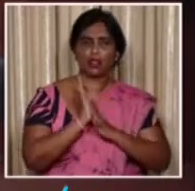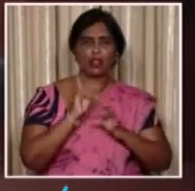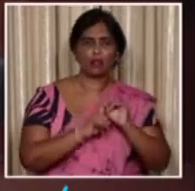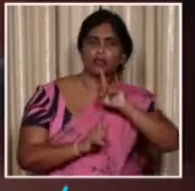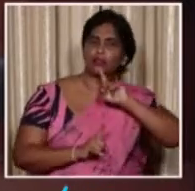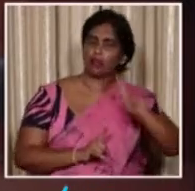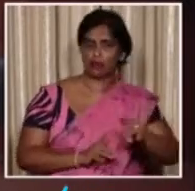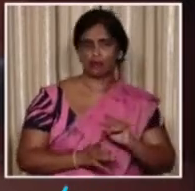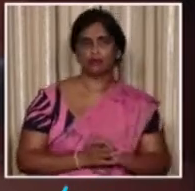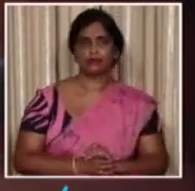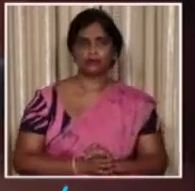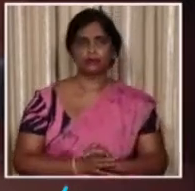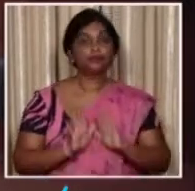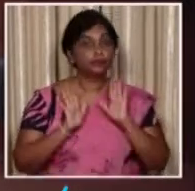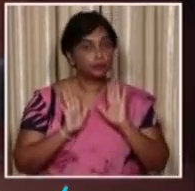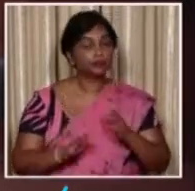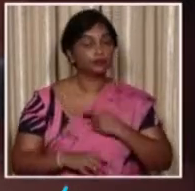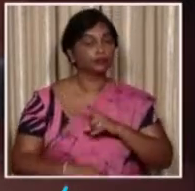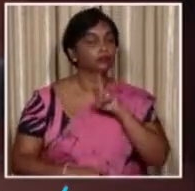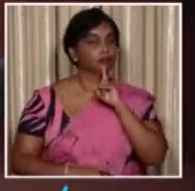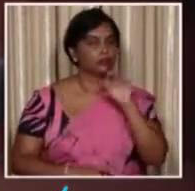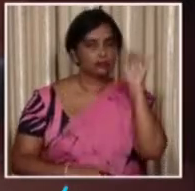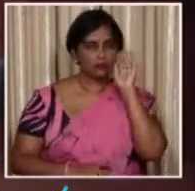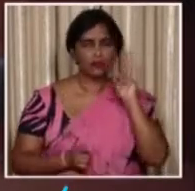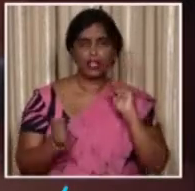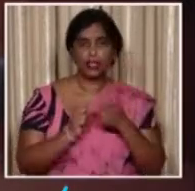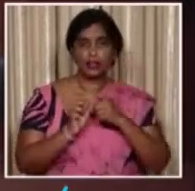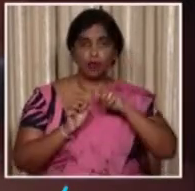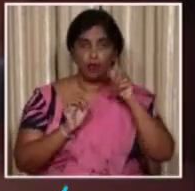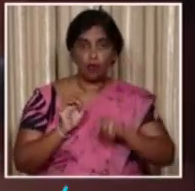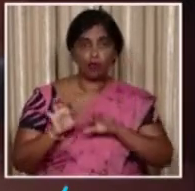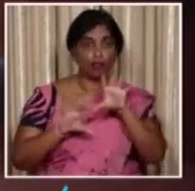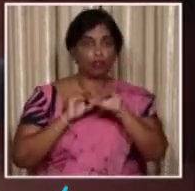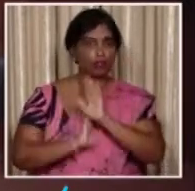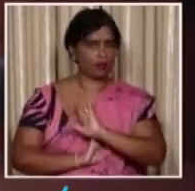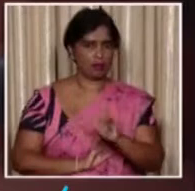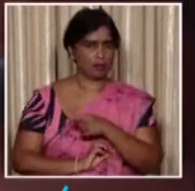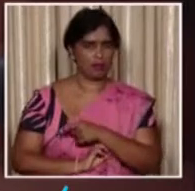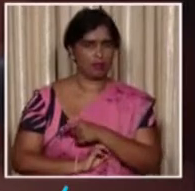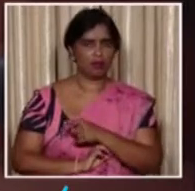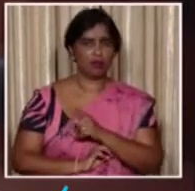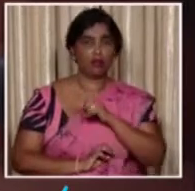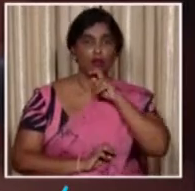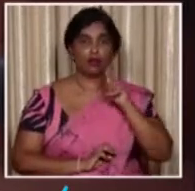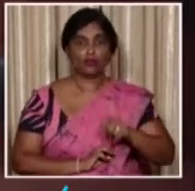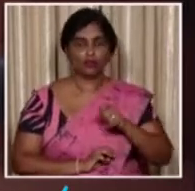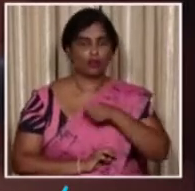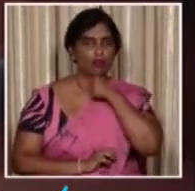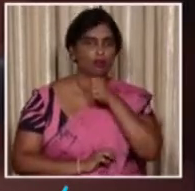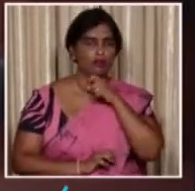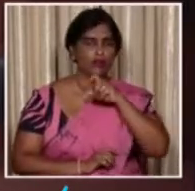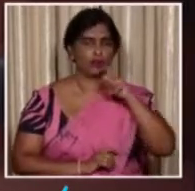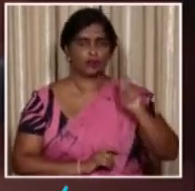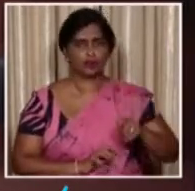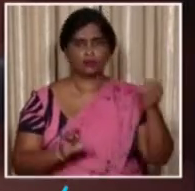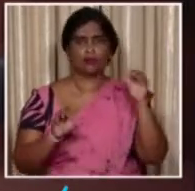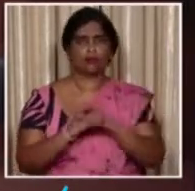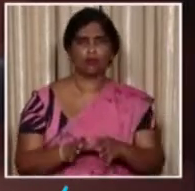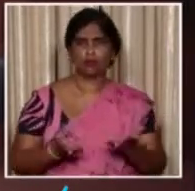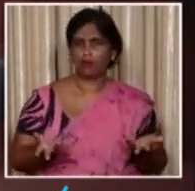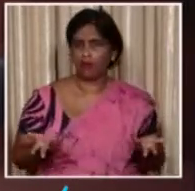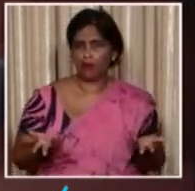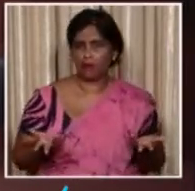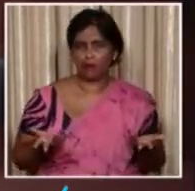අහලා හැබැයි මම අහන්නේ ක්‍රිකට් බෝඩ් එකක් පත් කරන්න එපා එහෙම මේ විනිසුරු විශ්‍රාමික විනිසුරුවන් දාලා මොකක් කරන්නද